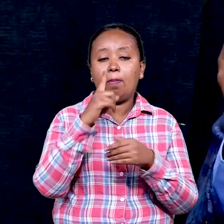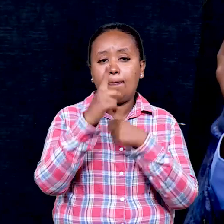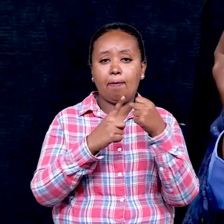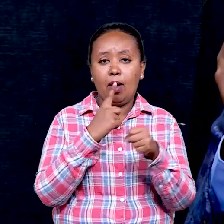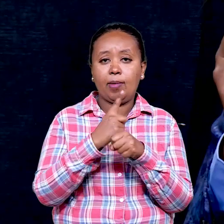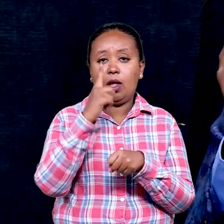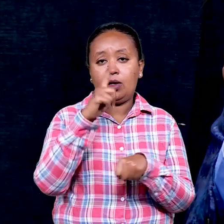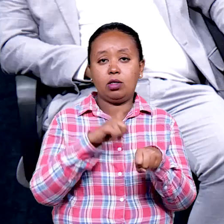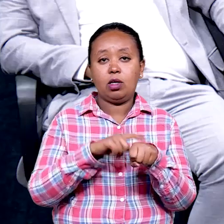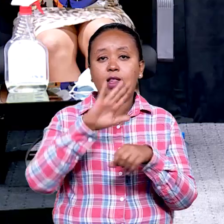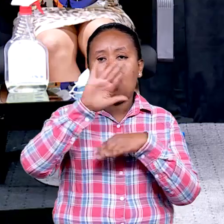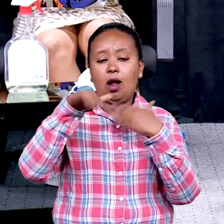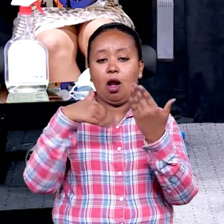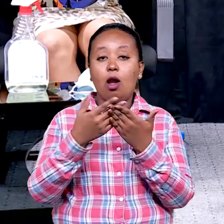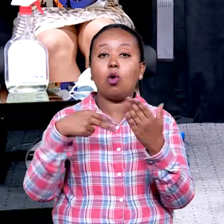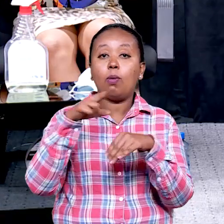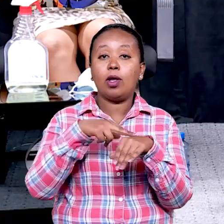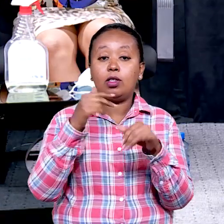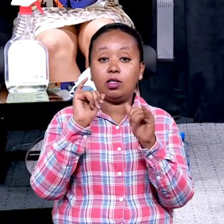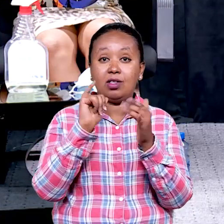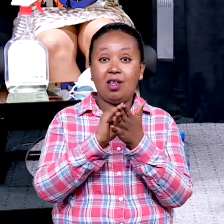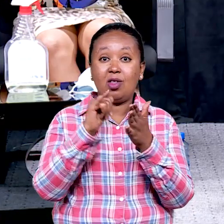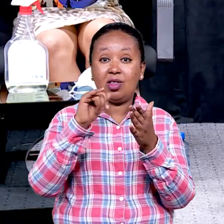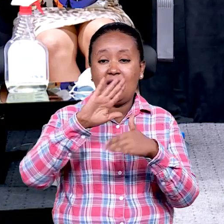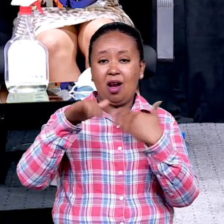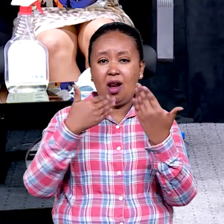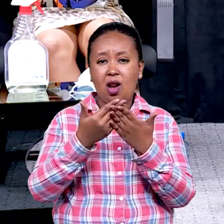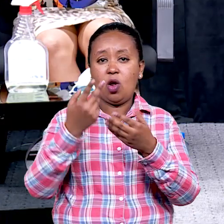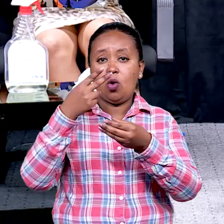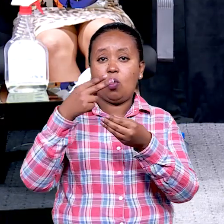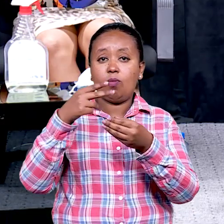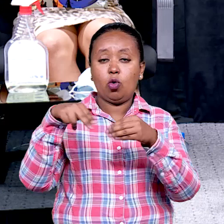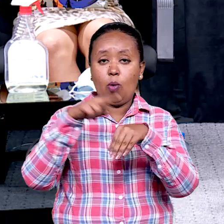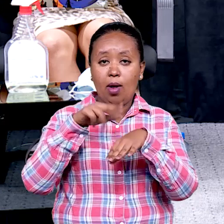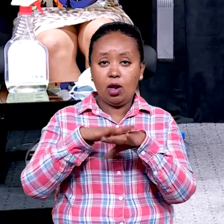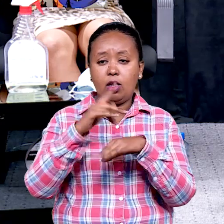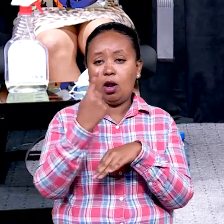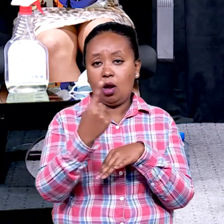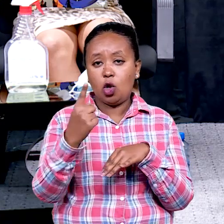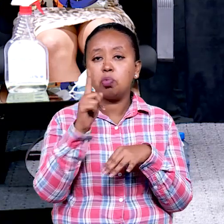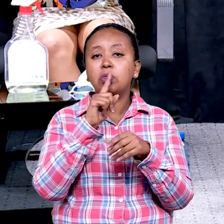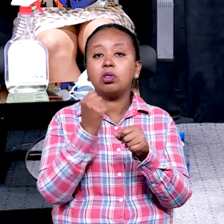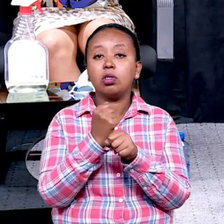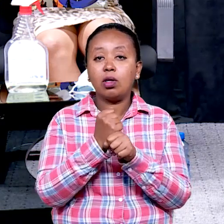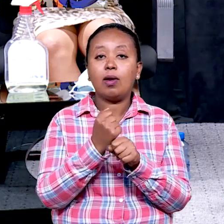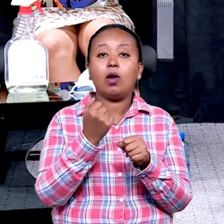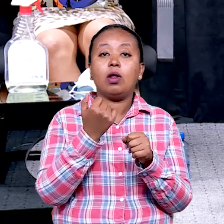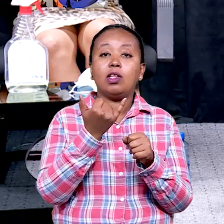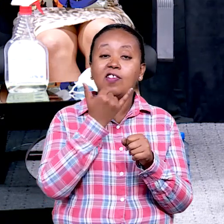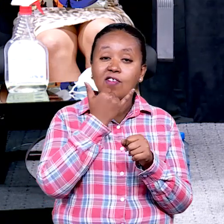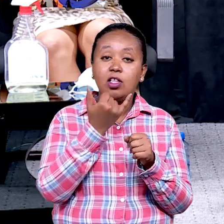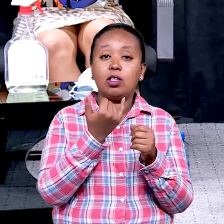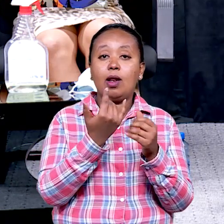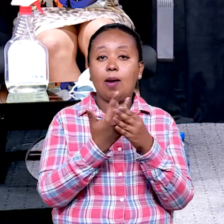ቢያንስ በአመት አንድ ጊዜ ጠቅላላ ጉባኤ አለ። እዛ ጠቅላላ ጉባኤ ላይ እያንዳንዱ የተሰሩ ስራዎች ልማት የሚሆን